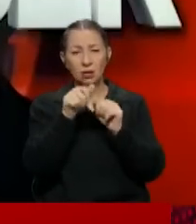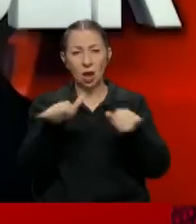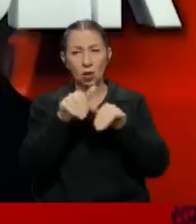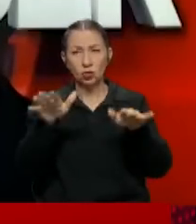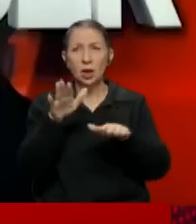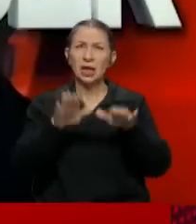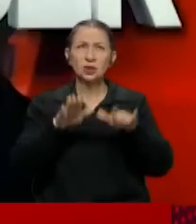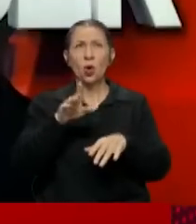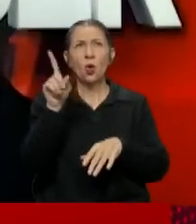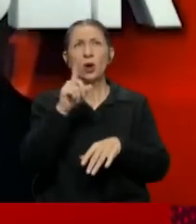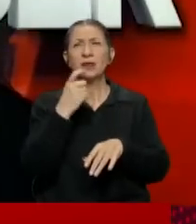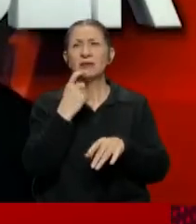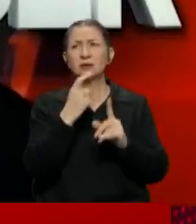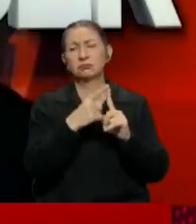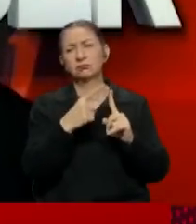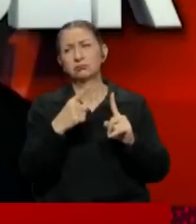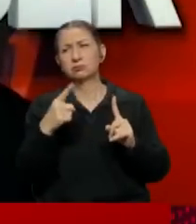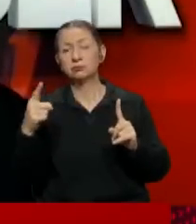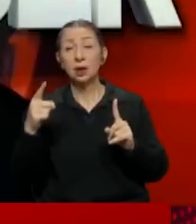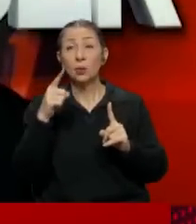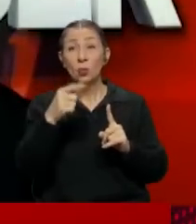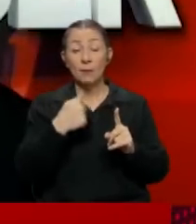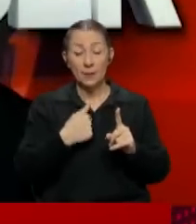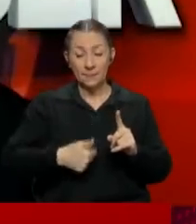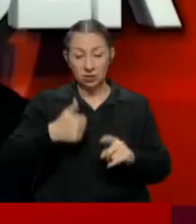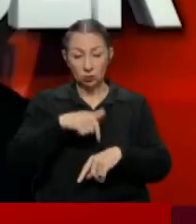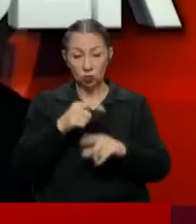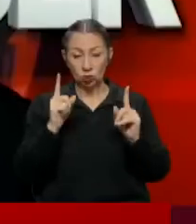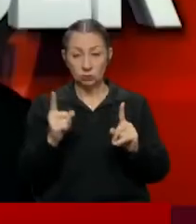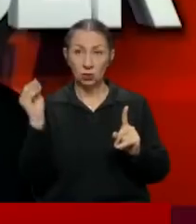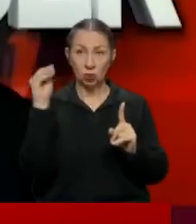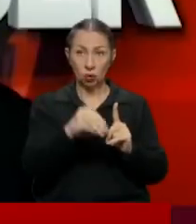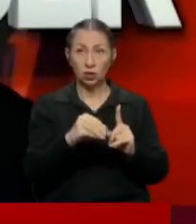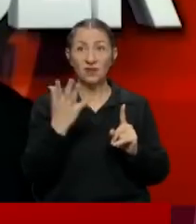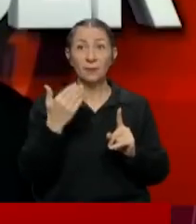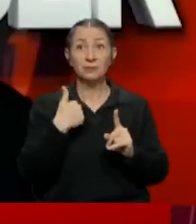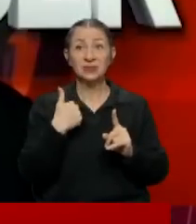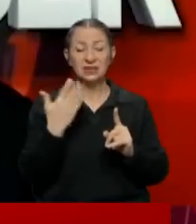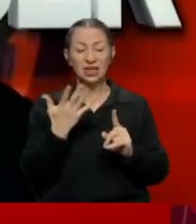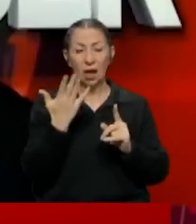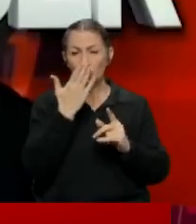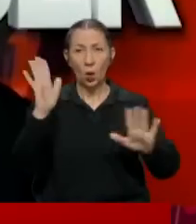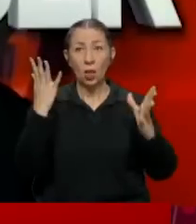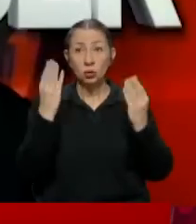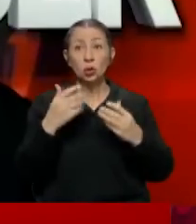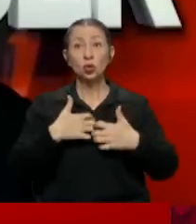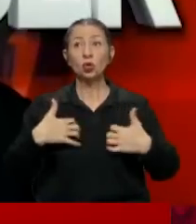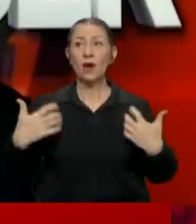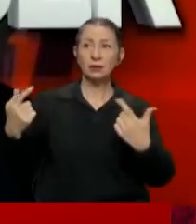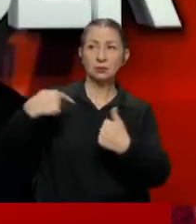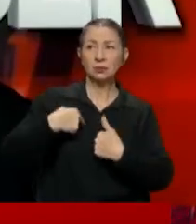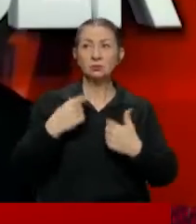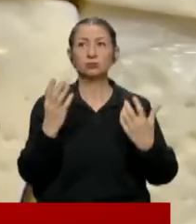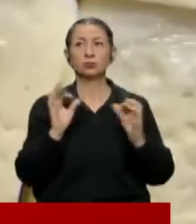yaklaşık 10 yıllık bir seriydi bunu benim başkanlık dönemimde getirdik ve biz ne kadar şeffaf olursak güveni o